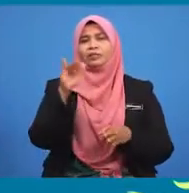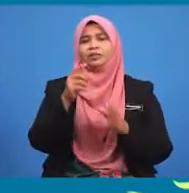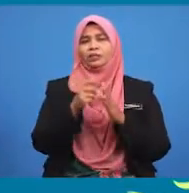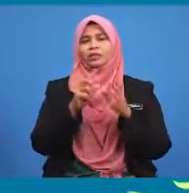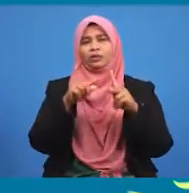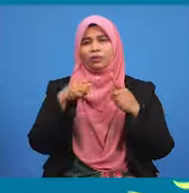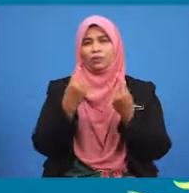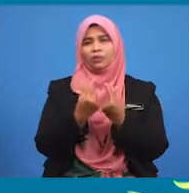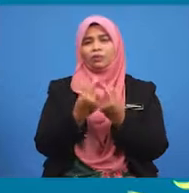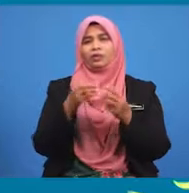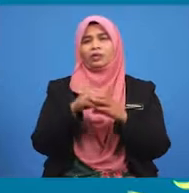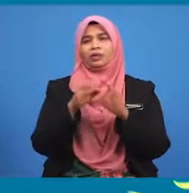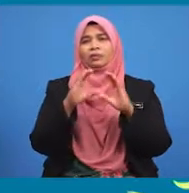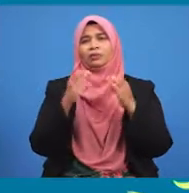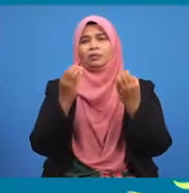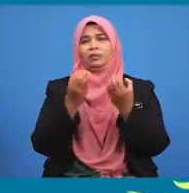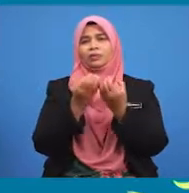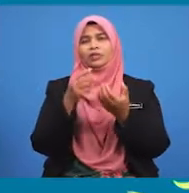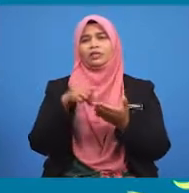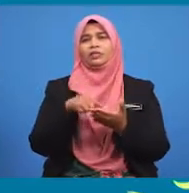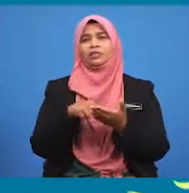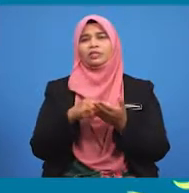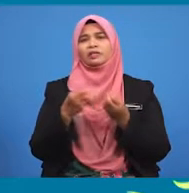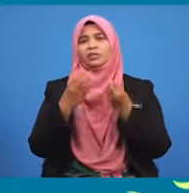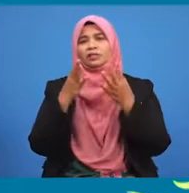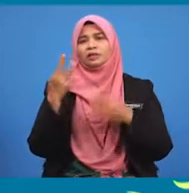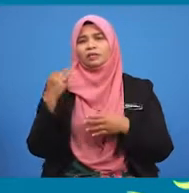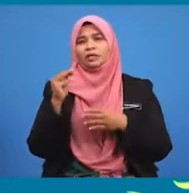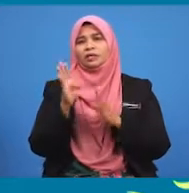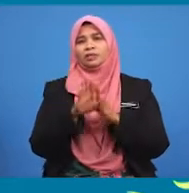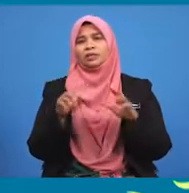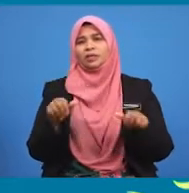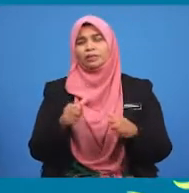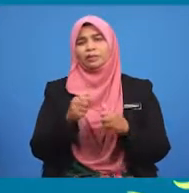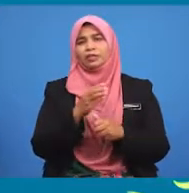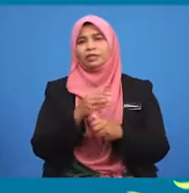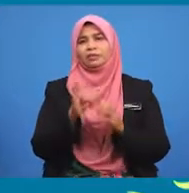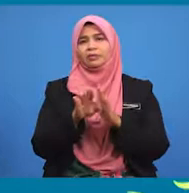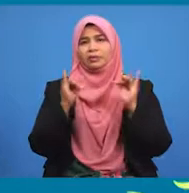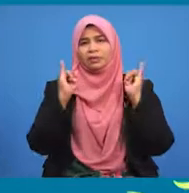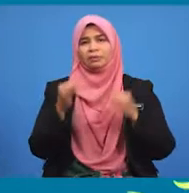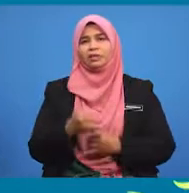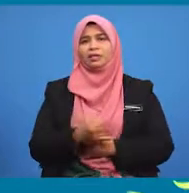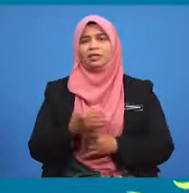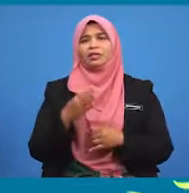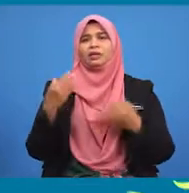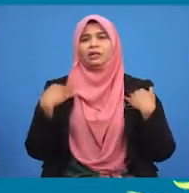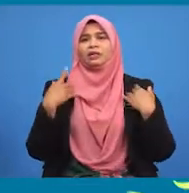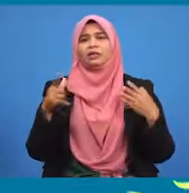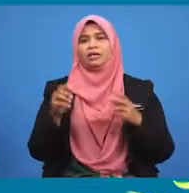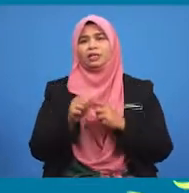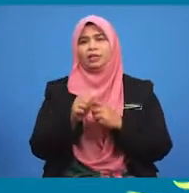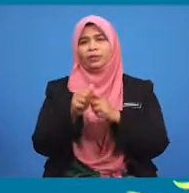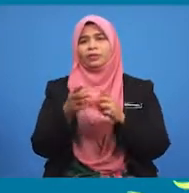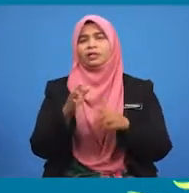umat Islam yang tergolong dalam golongan ini. Kebanyakan mereka beramal dan beribadah adalah ikutan